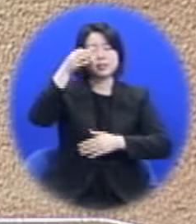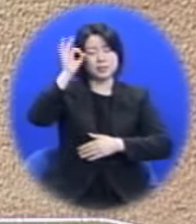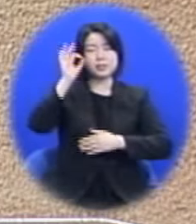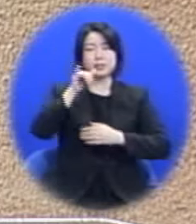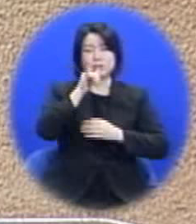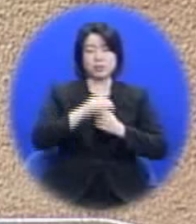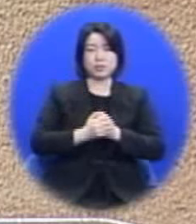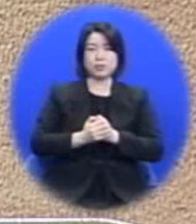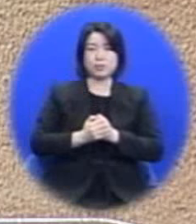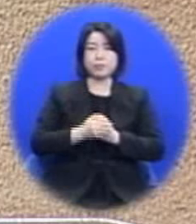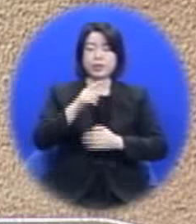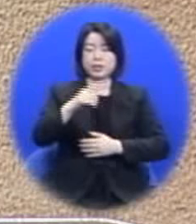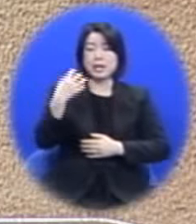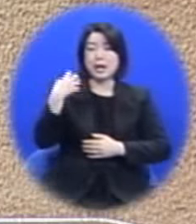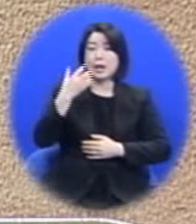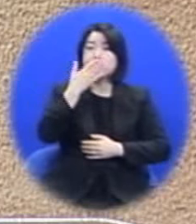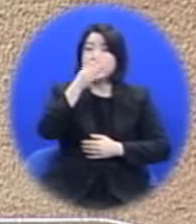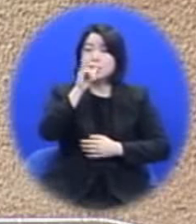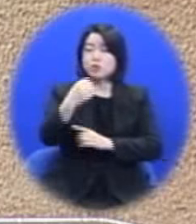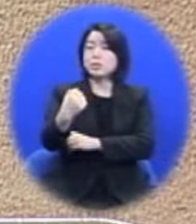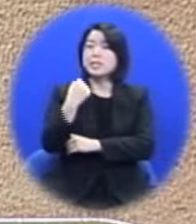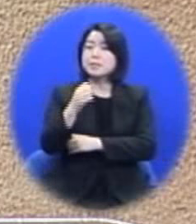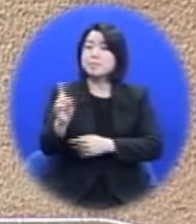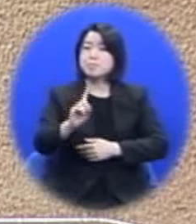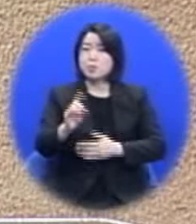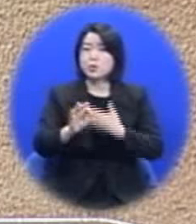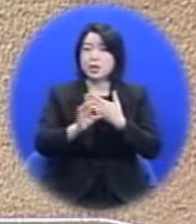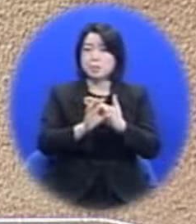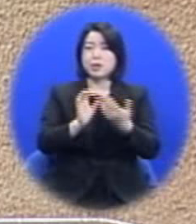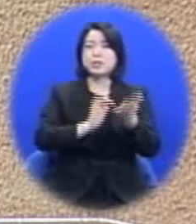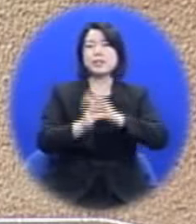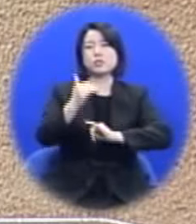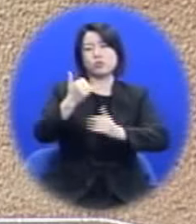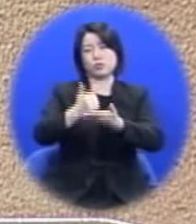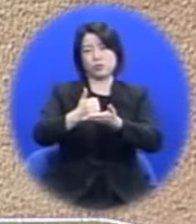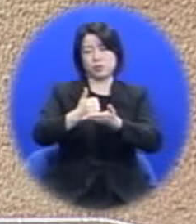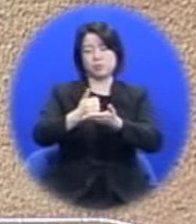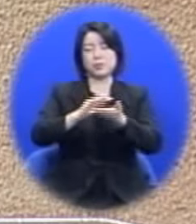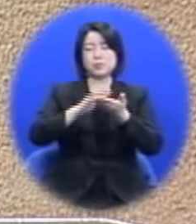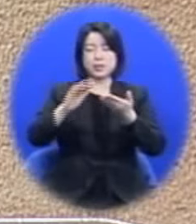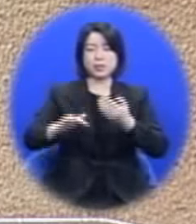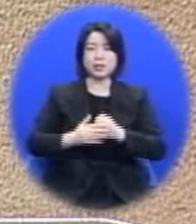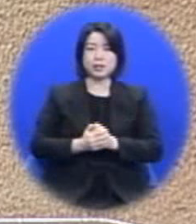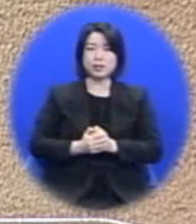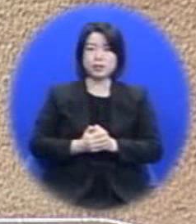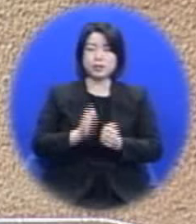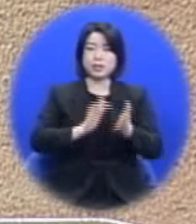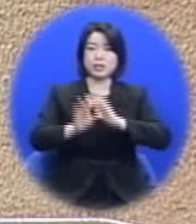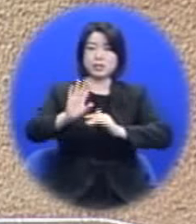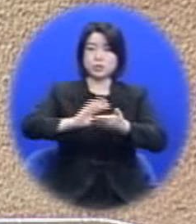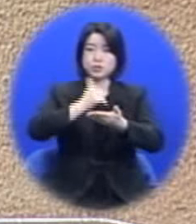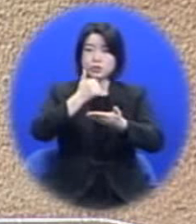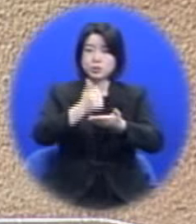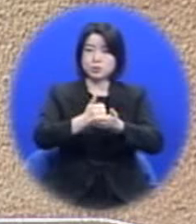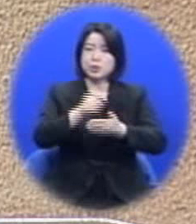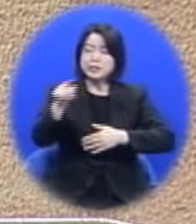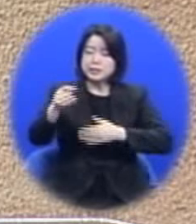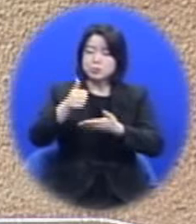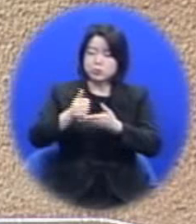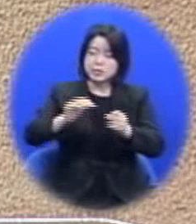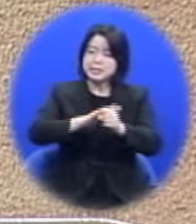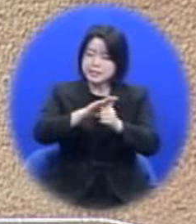들었어요. 그 감당할 수 있는 힘이 뭐냐면 예수 그리스도세요. 아멘. 예수 그리스도 그분을